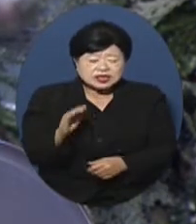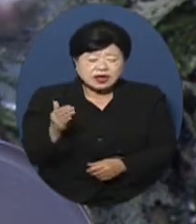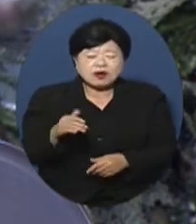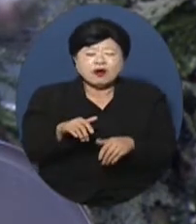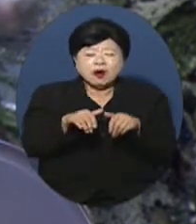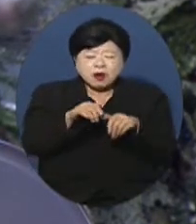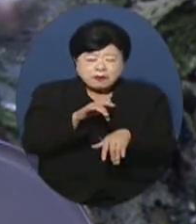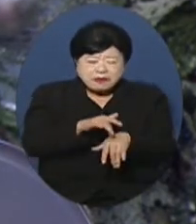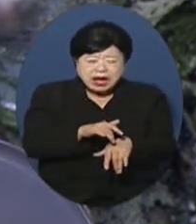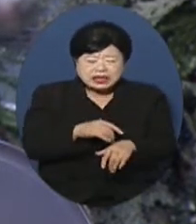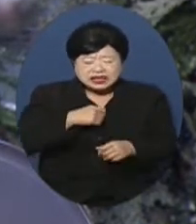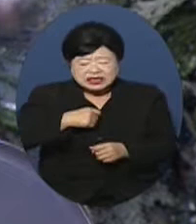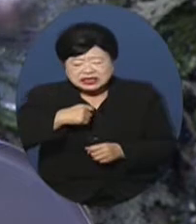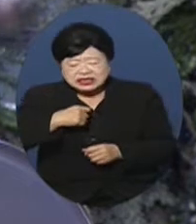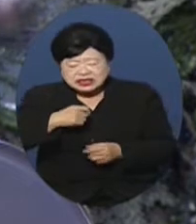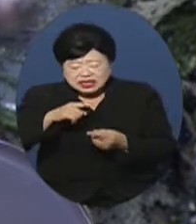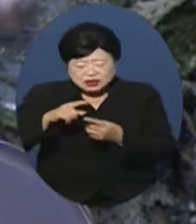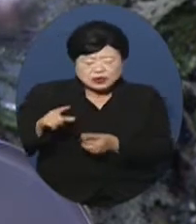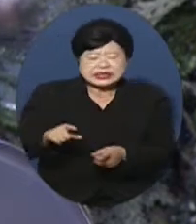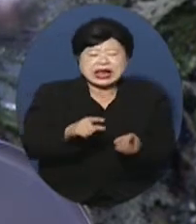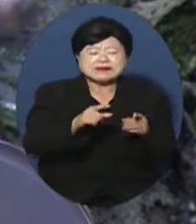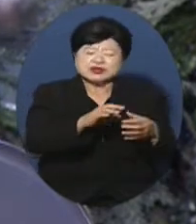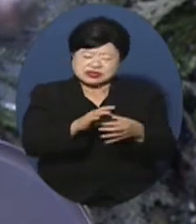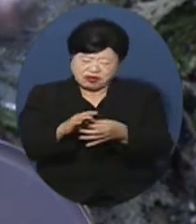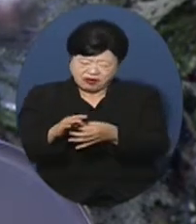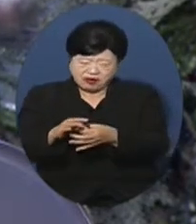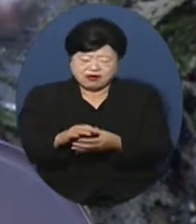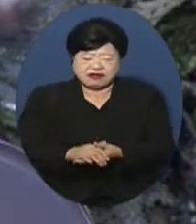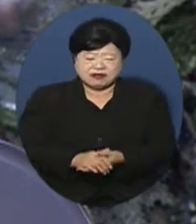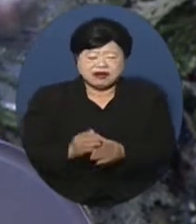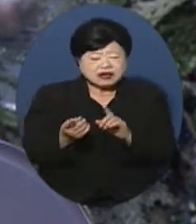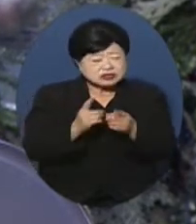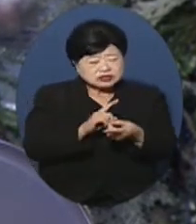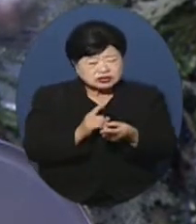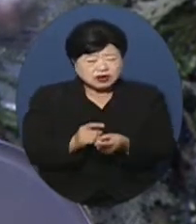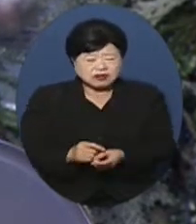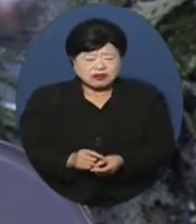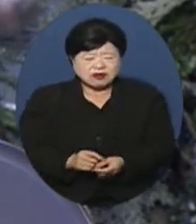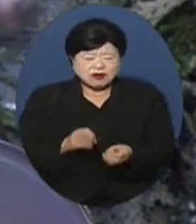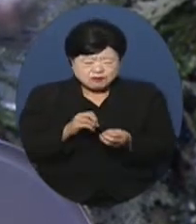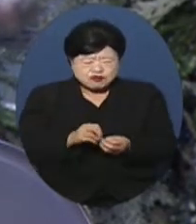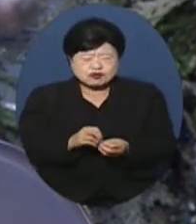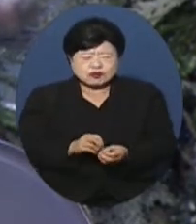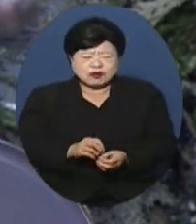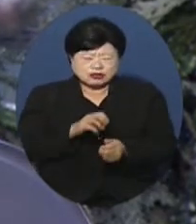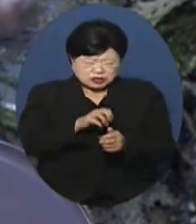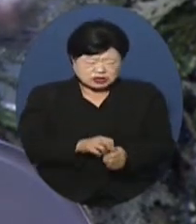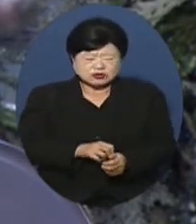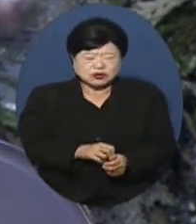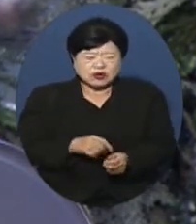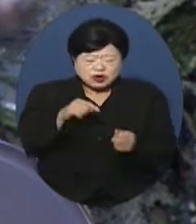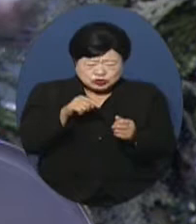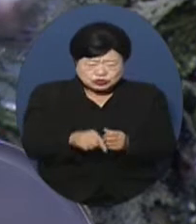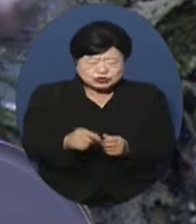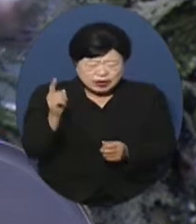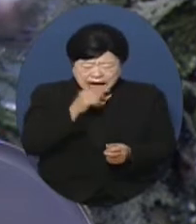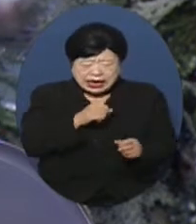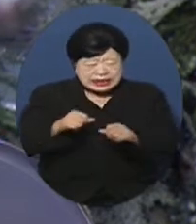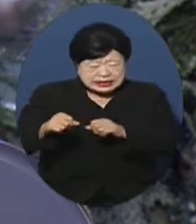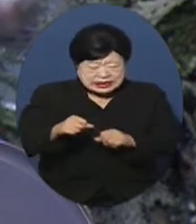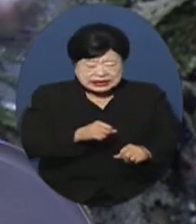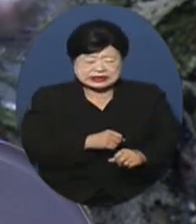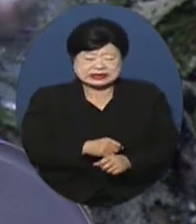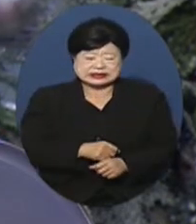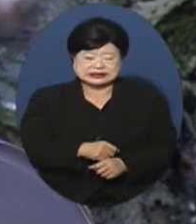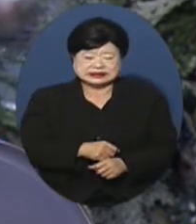마이웨이 가 이끄는 대로 살면 새 쓸어 아무 물로 뺏고 추기도 악한 일을